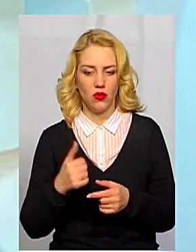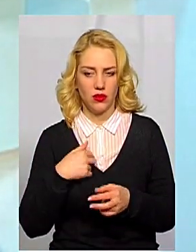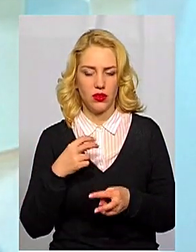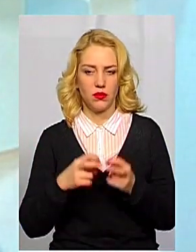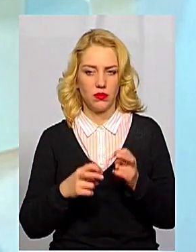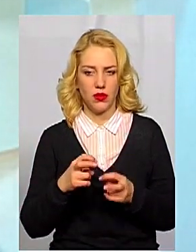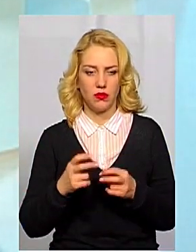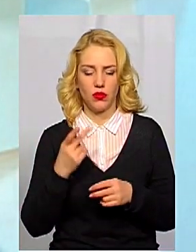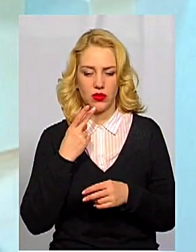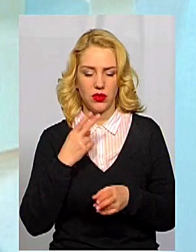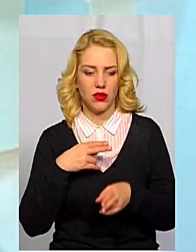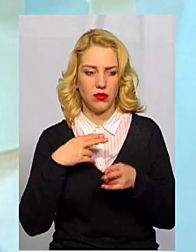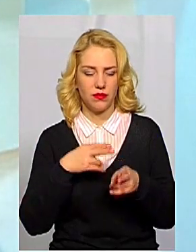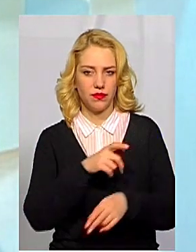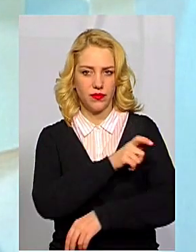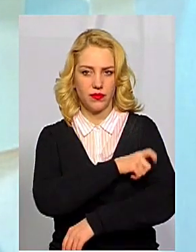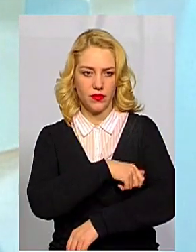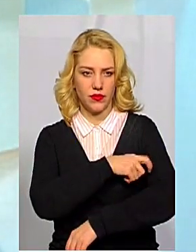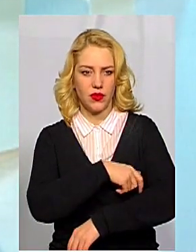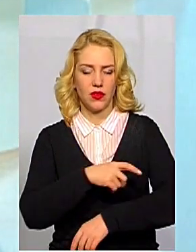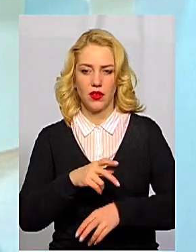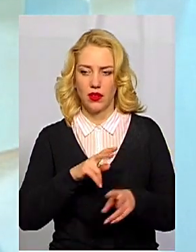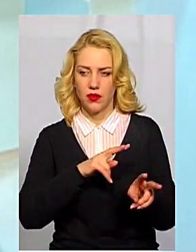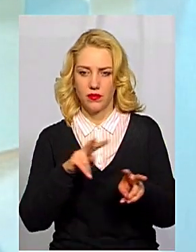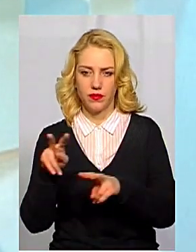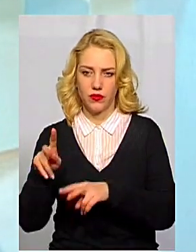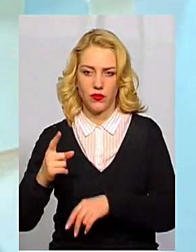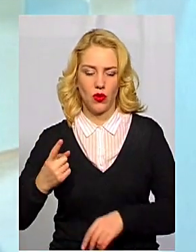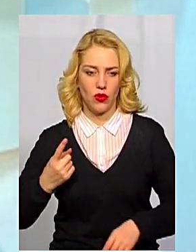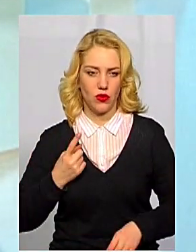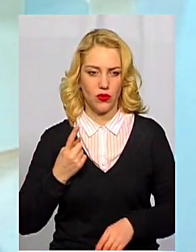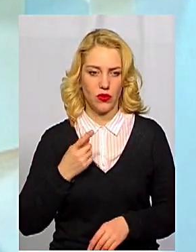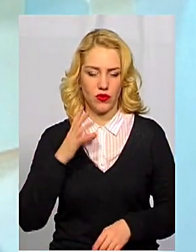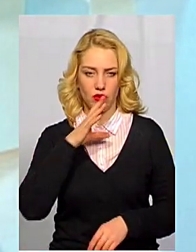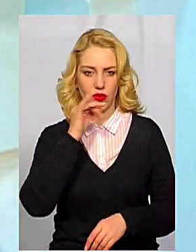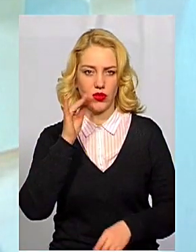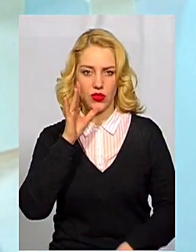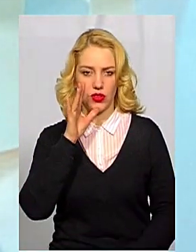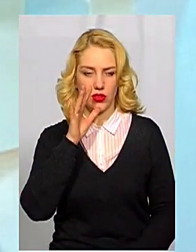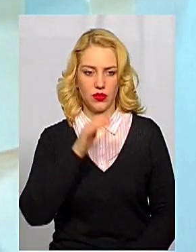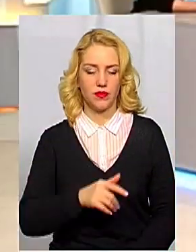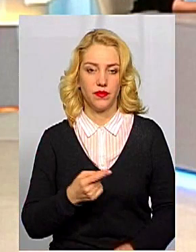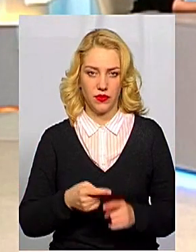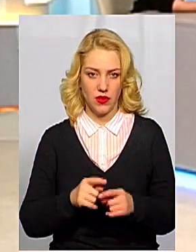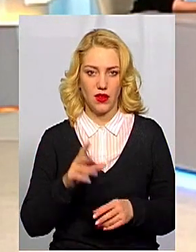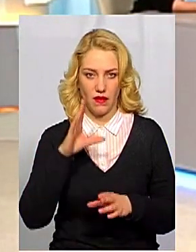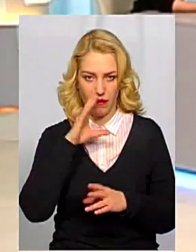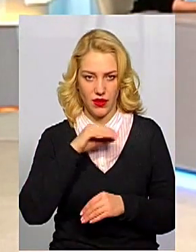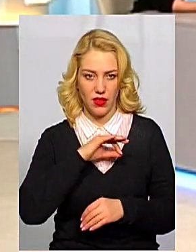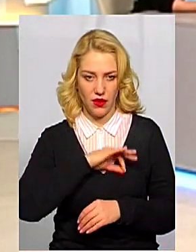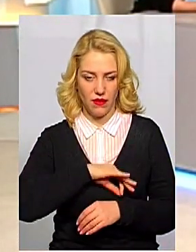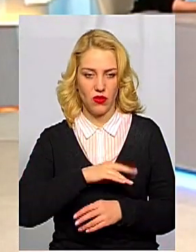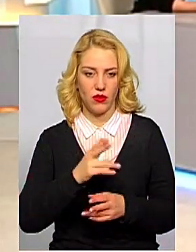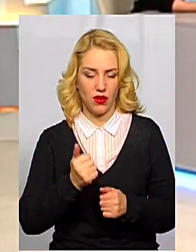постійно діючі рейдові бригади, які в нічний час так само працюють, чергує лісова охорона в нічний час, в денний час. Це ефективно, так? Так, є у